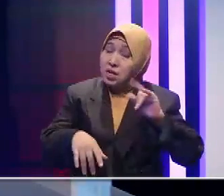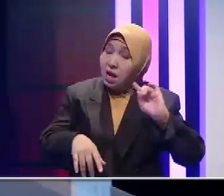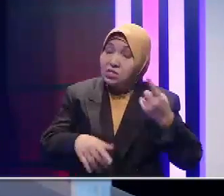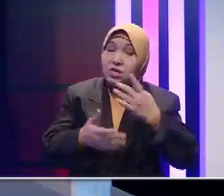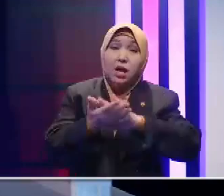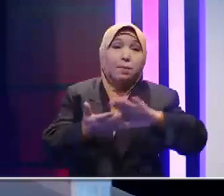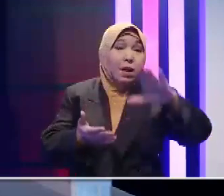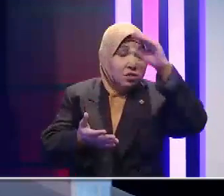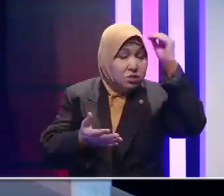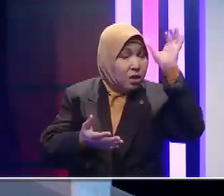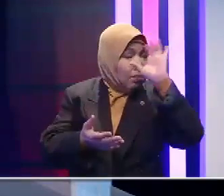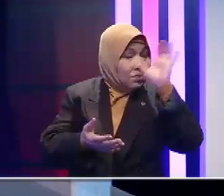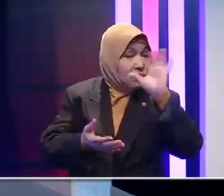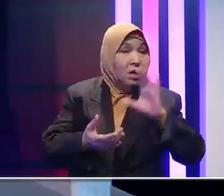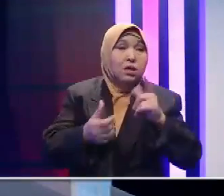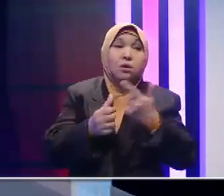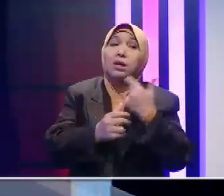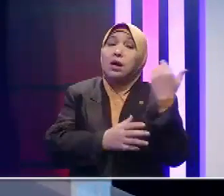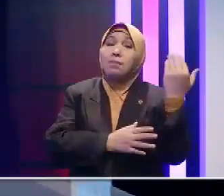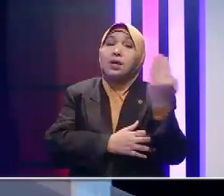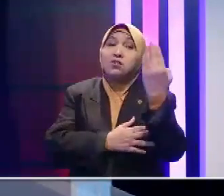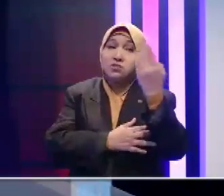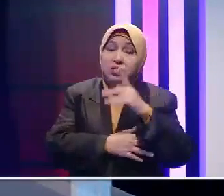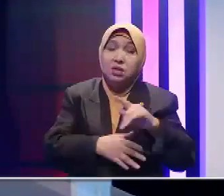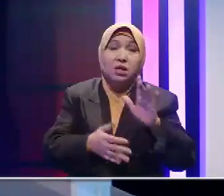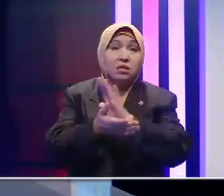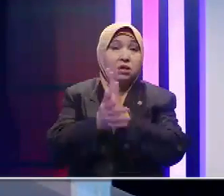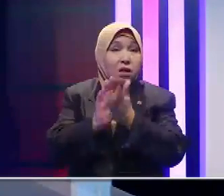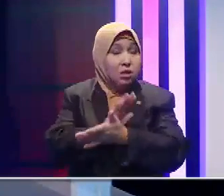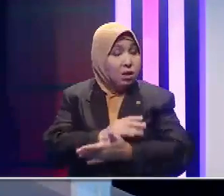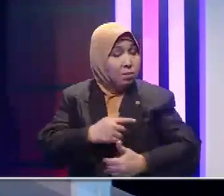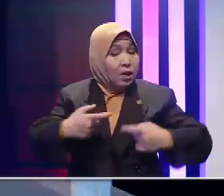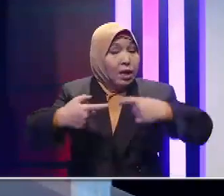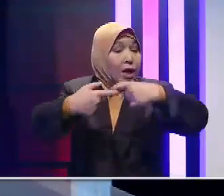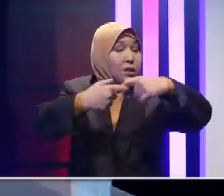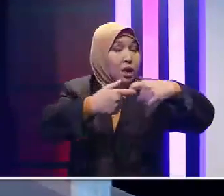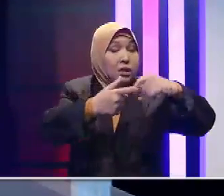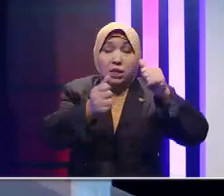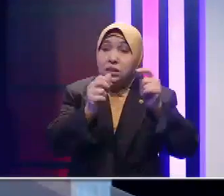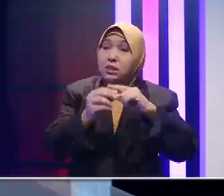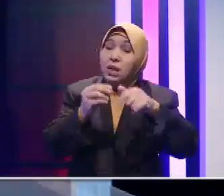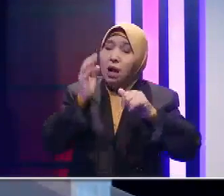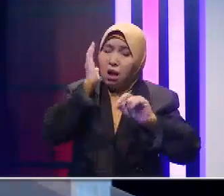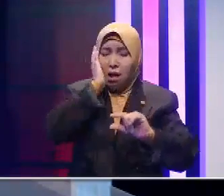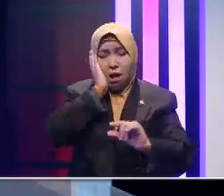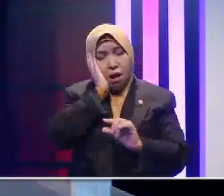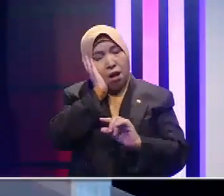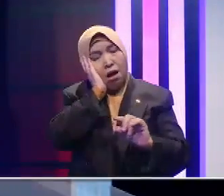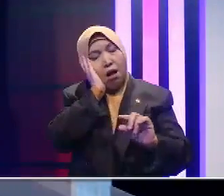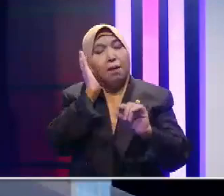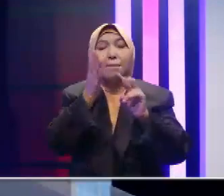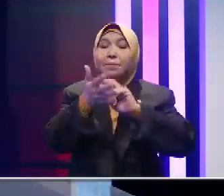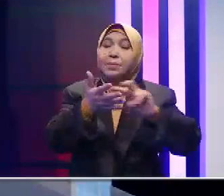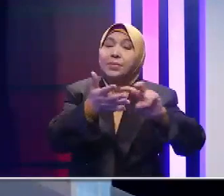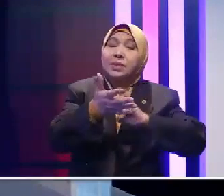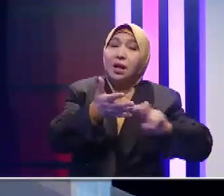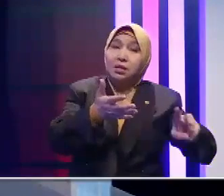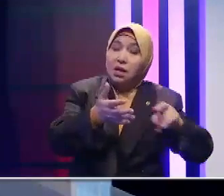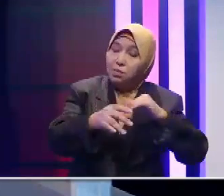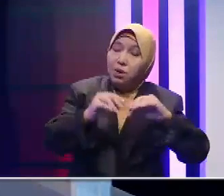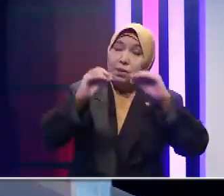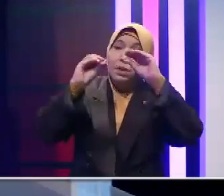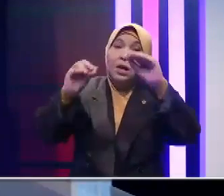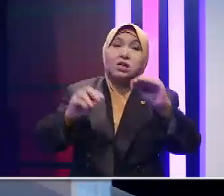dulu fiqah, tauhid, biasa yang bab-bab berkajian mengaji semua kan. Dan ustaz yang mengajar tu pun dia mengajar